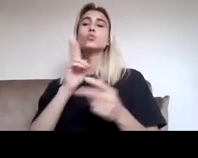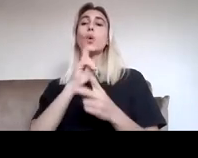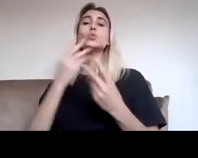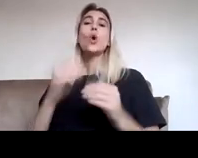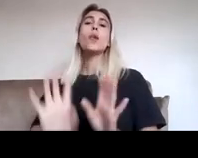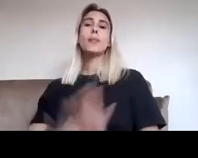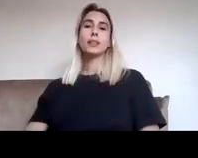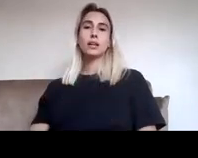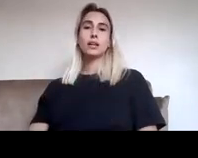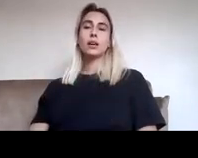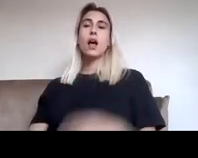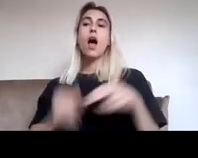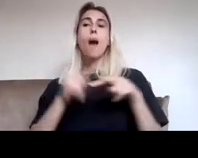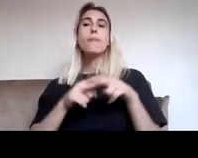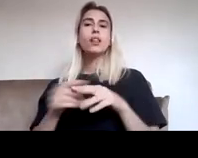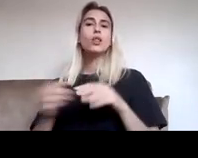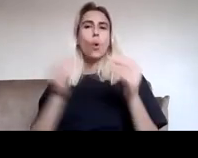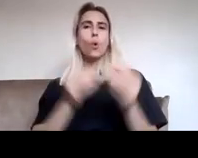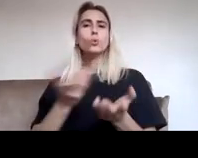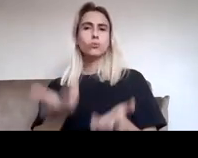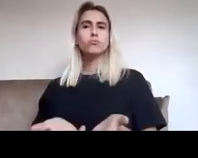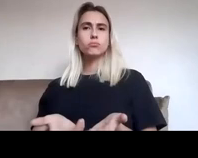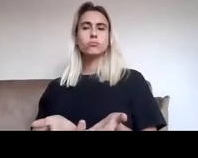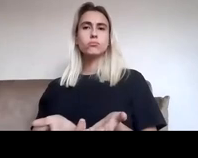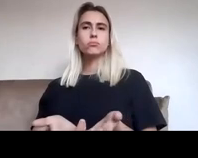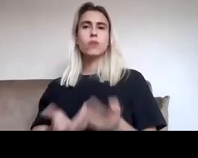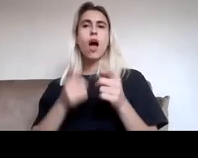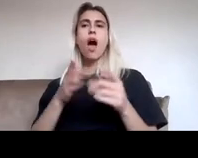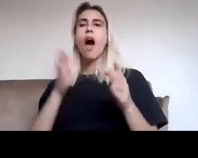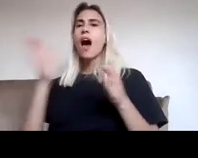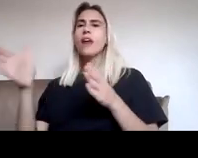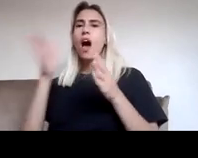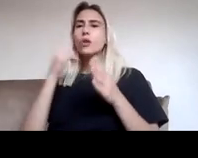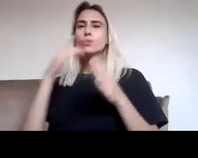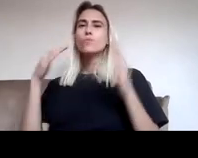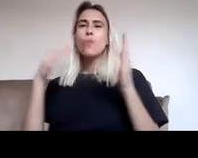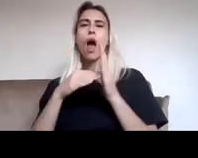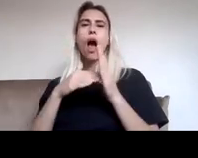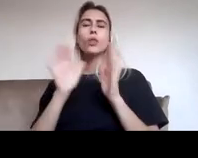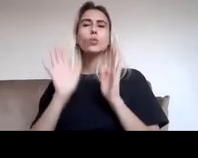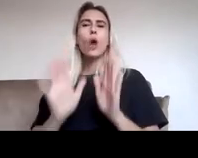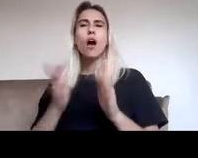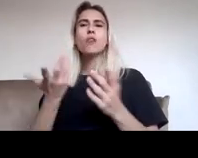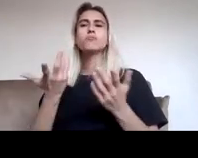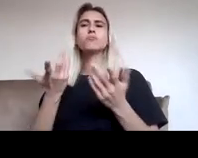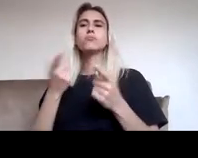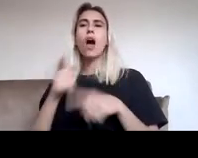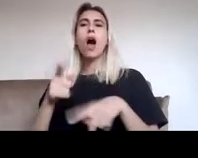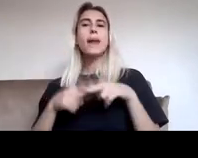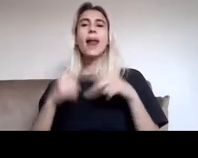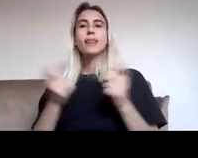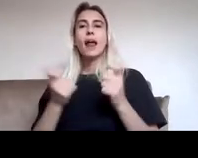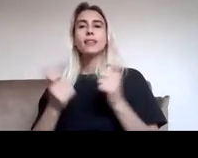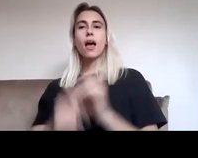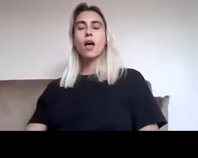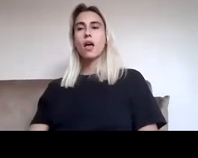Hani aparatı koyduk, ara duraklarda ne yapacağız? İşte mola verdi otobüs. Aparat nerede?